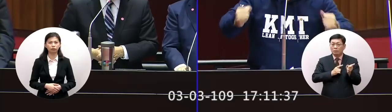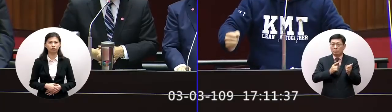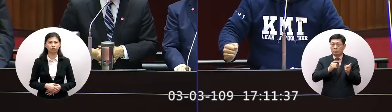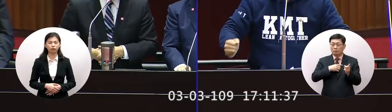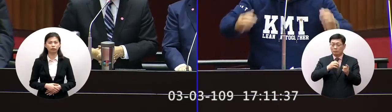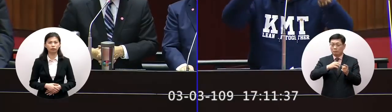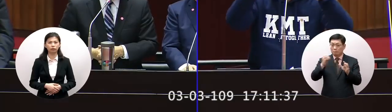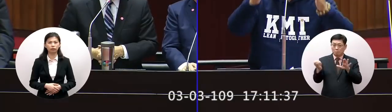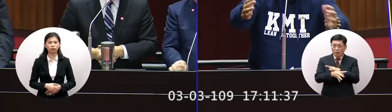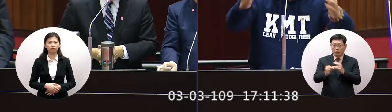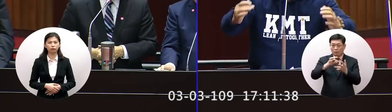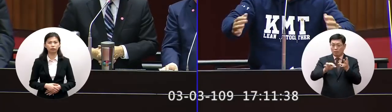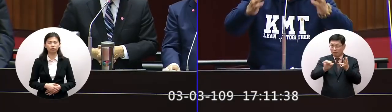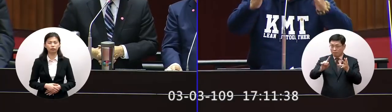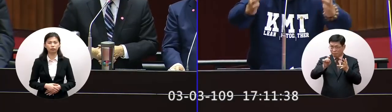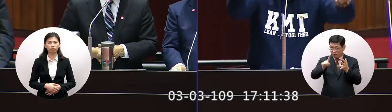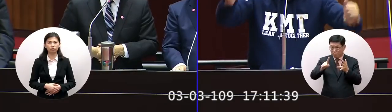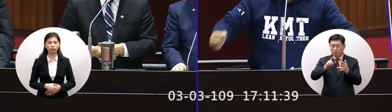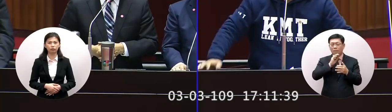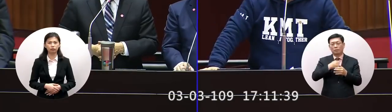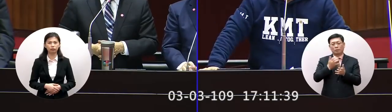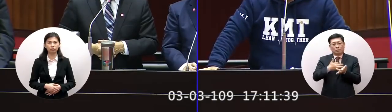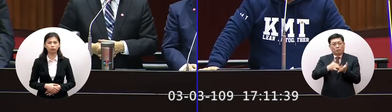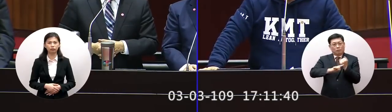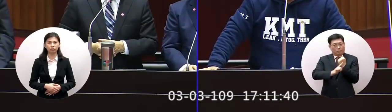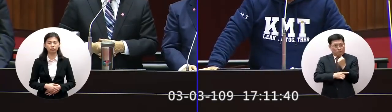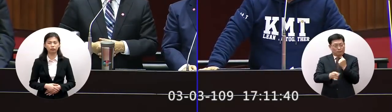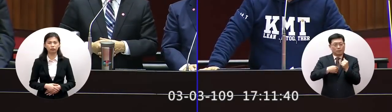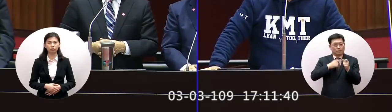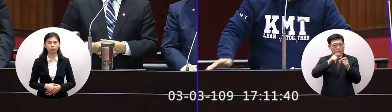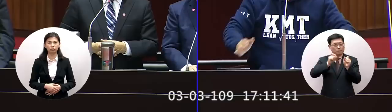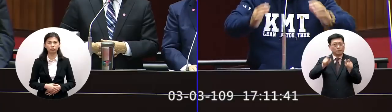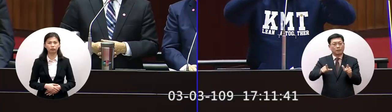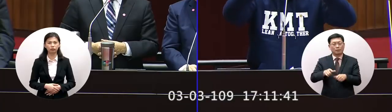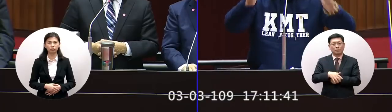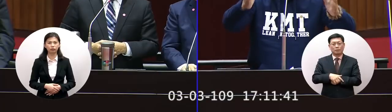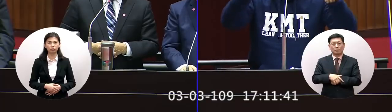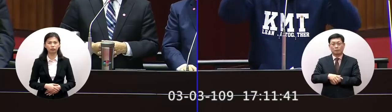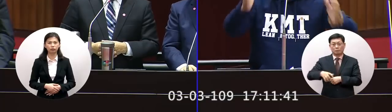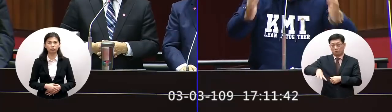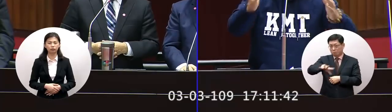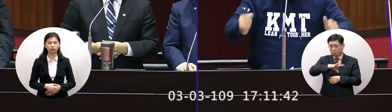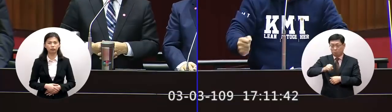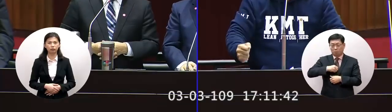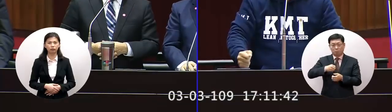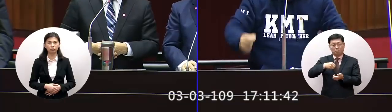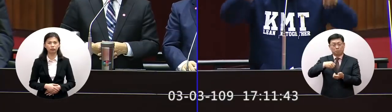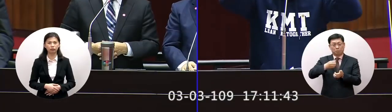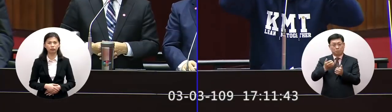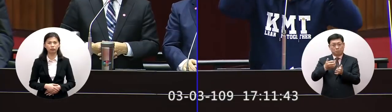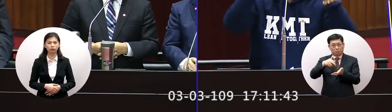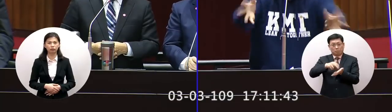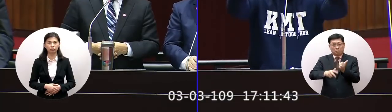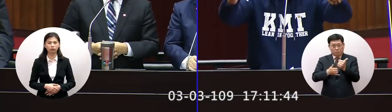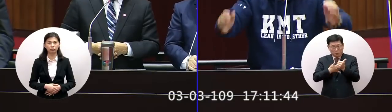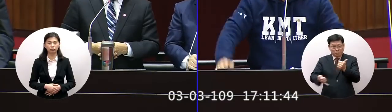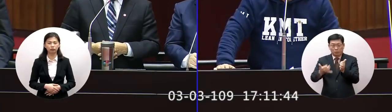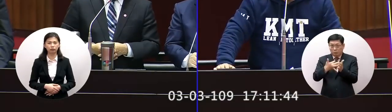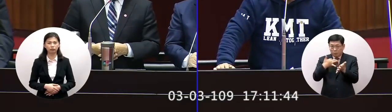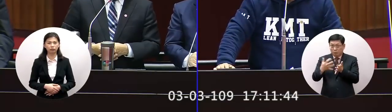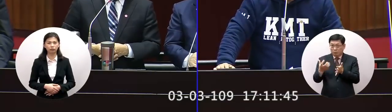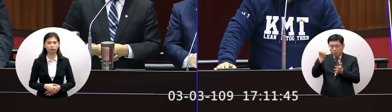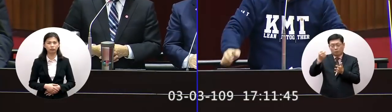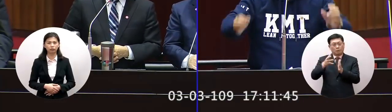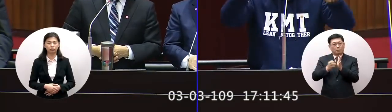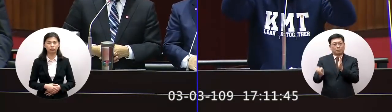除11条，打排除预算法编审的精神。所有立委的预算审查权等于被架空